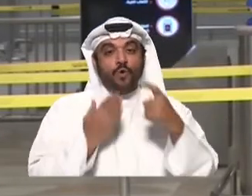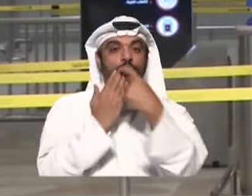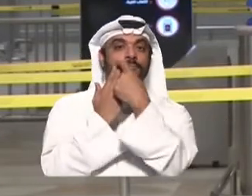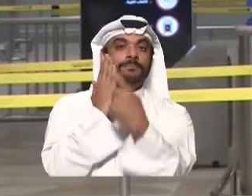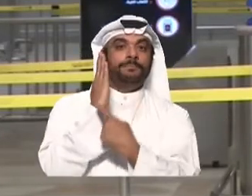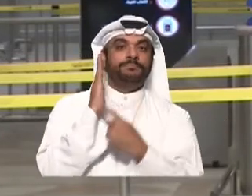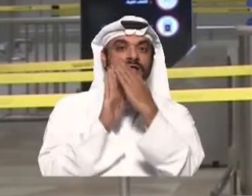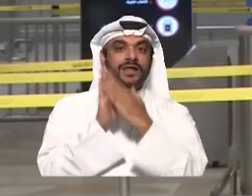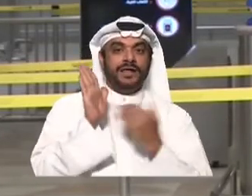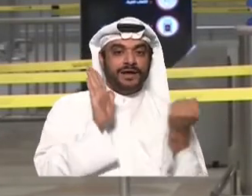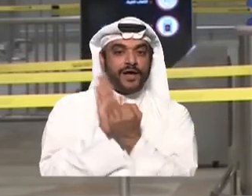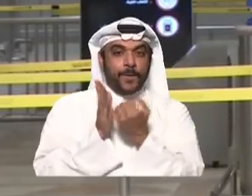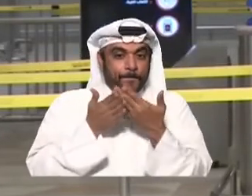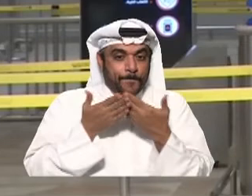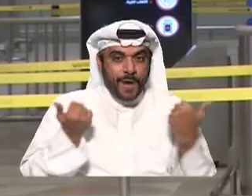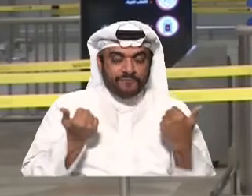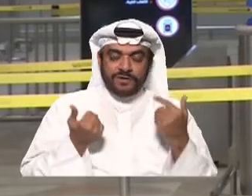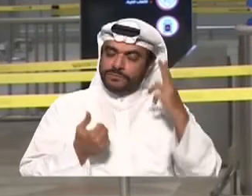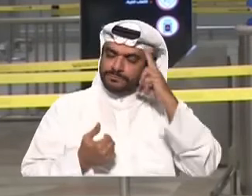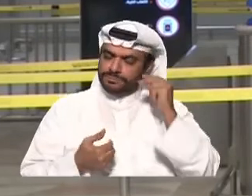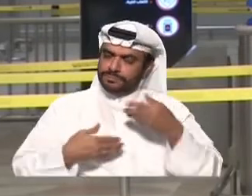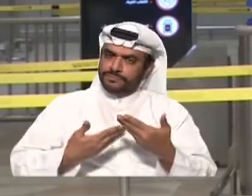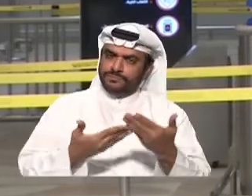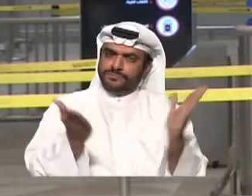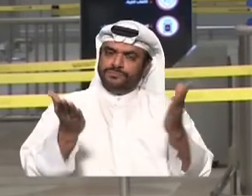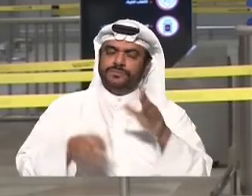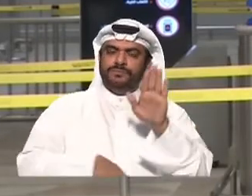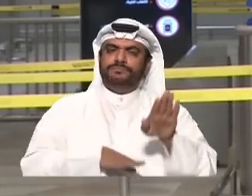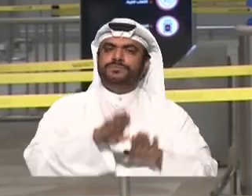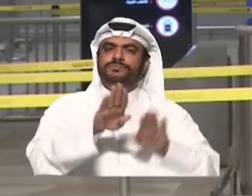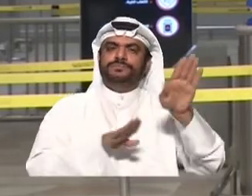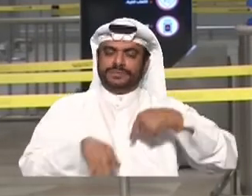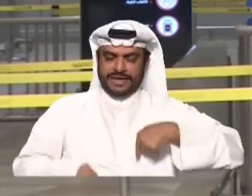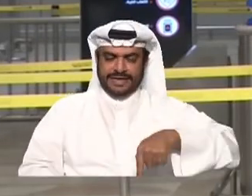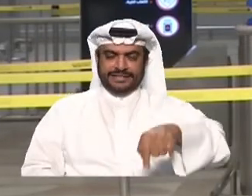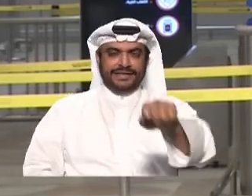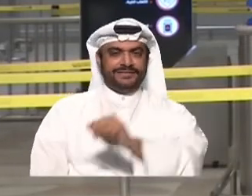مطار الكويت الدولي لوجهات متعددة مستمرة